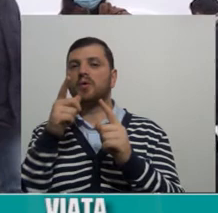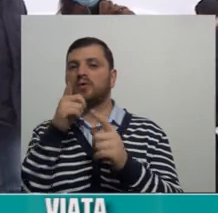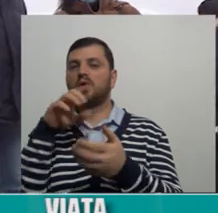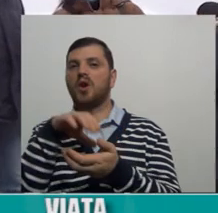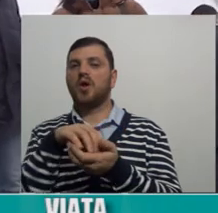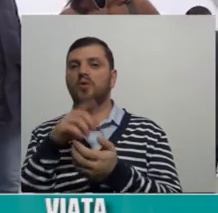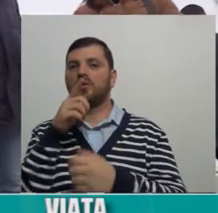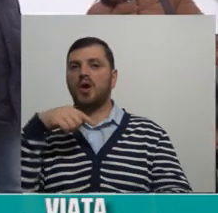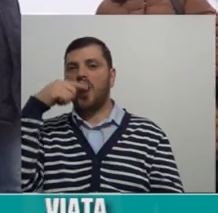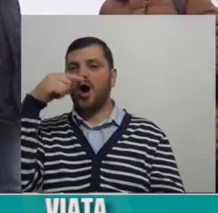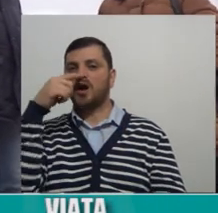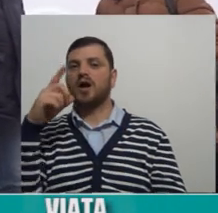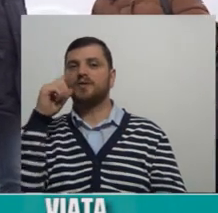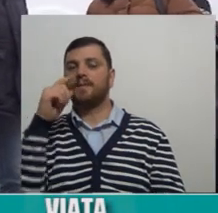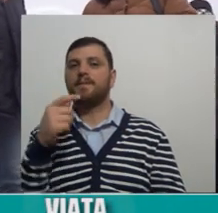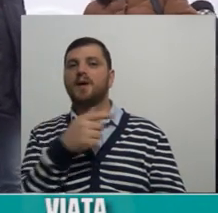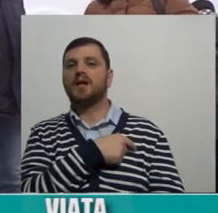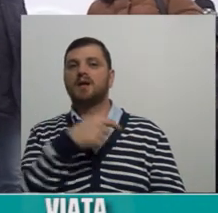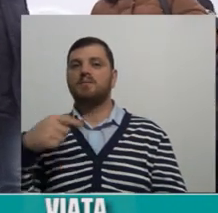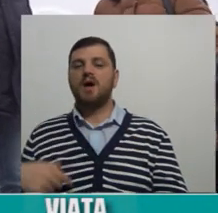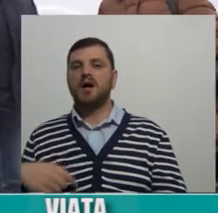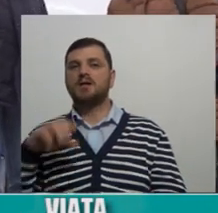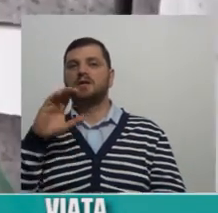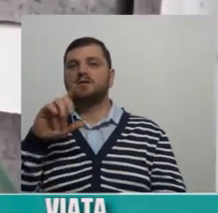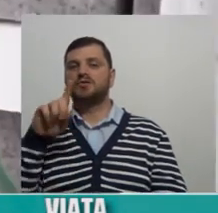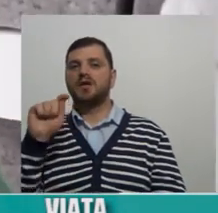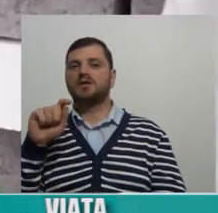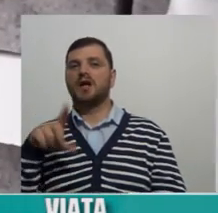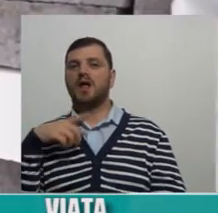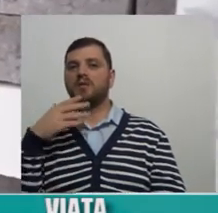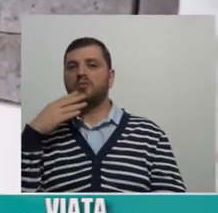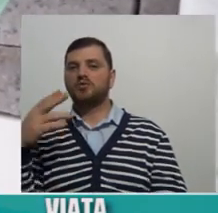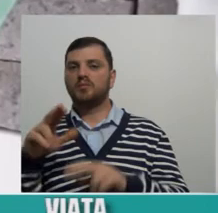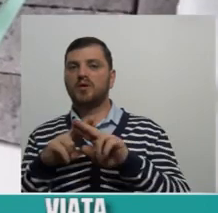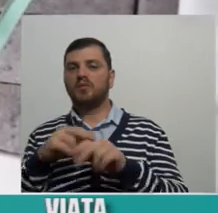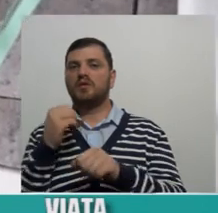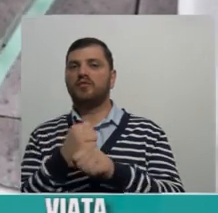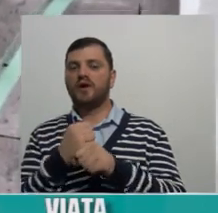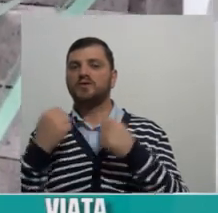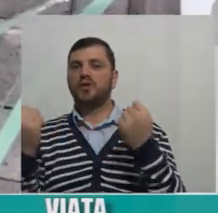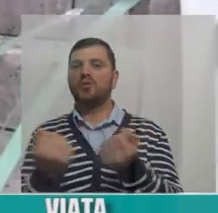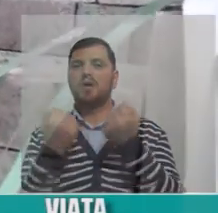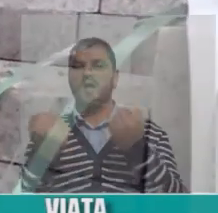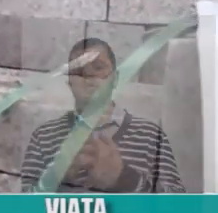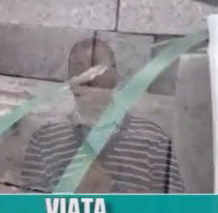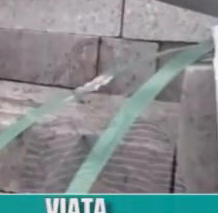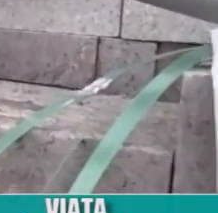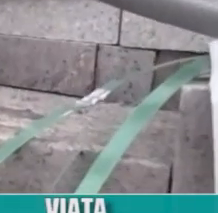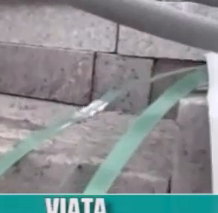obiectivele aflate în lucru în municipiul Pitești, primarul Cristian Gentea este mulțumit de modul cum evoluează